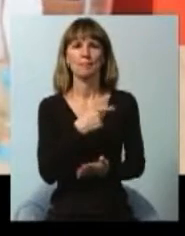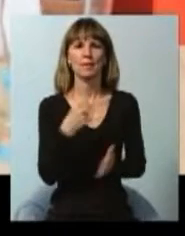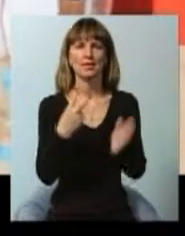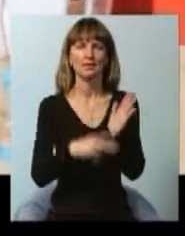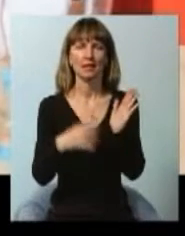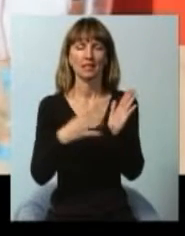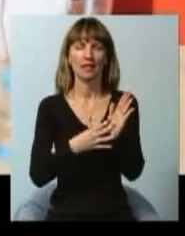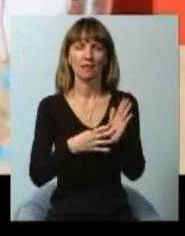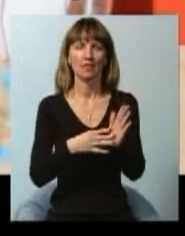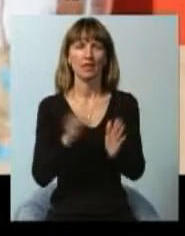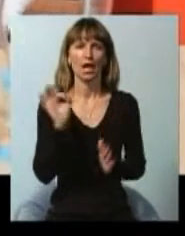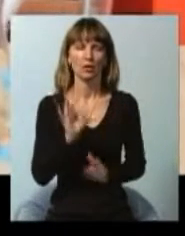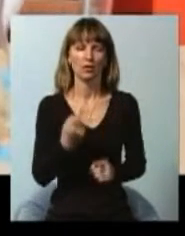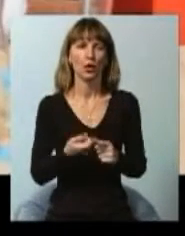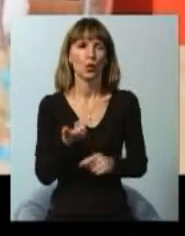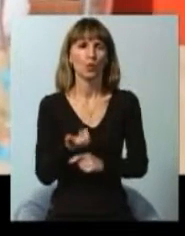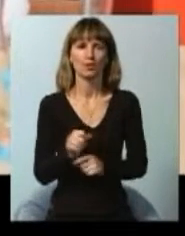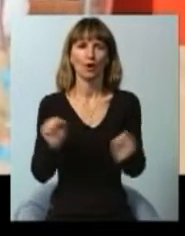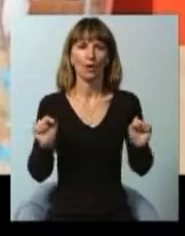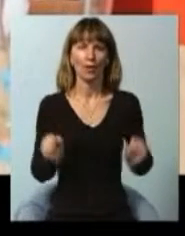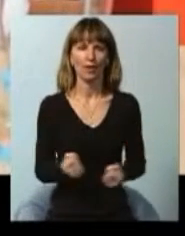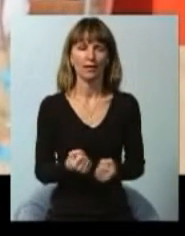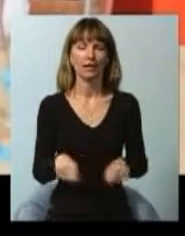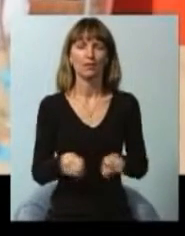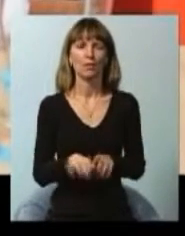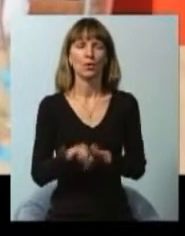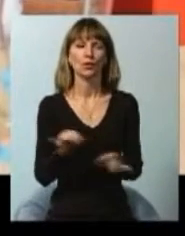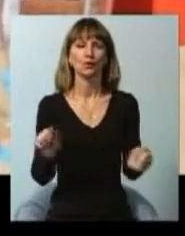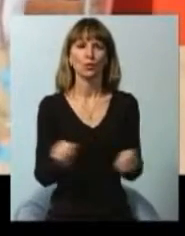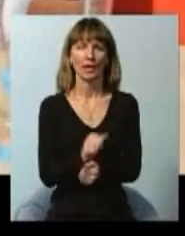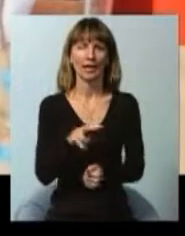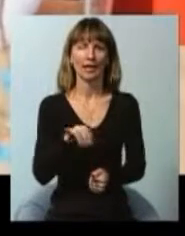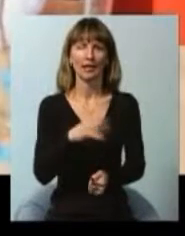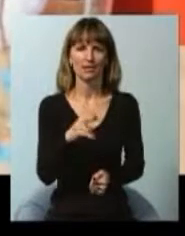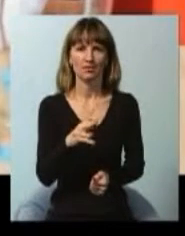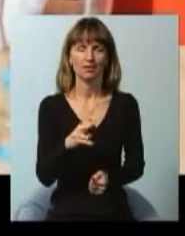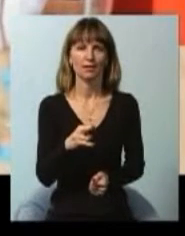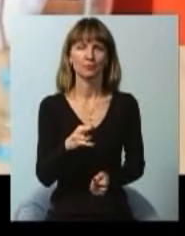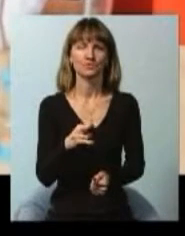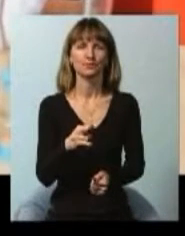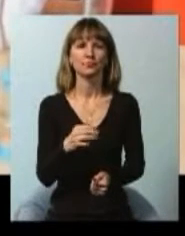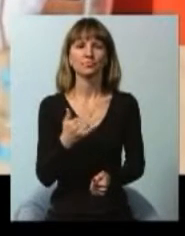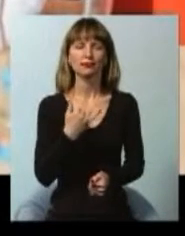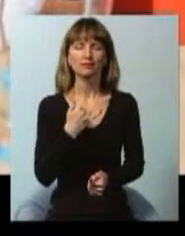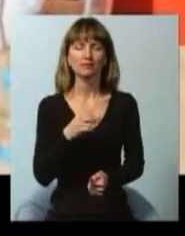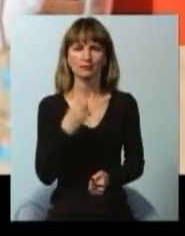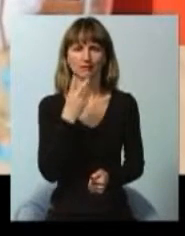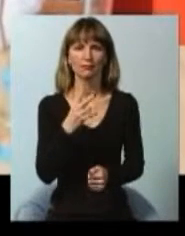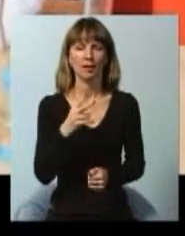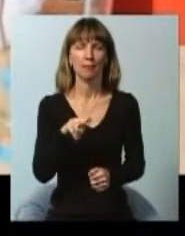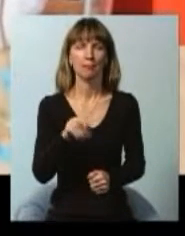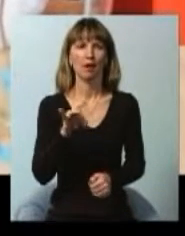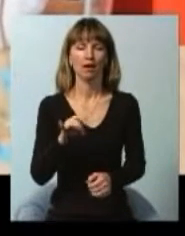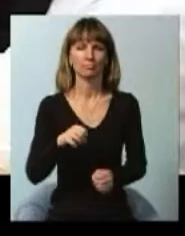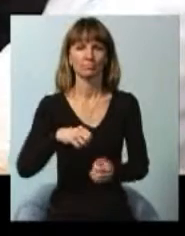Це дуже-дуже холодно, тому виходить отакий от сухий лід. Він у нас в таких гранулах, бачите, він випаровується прямо